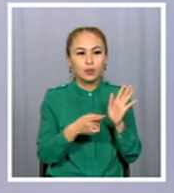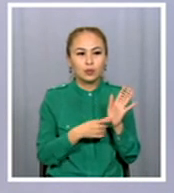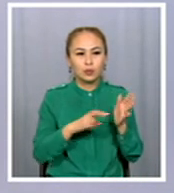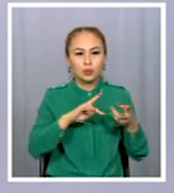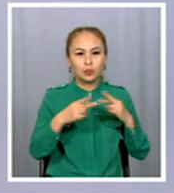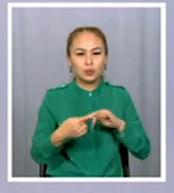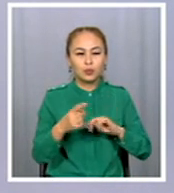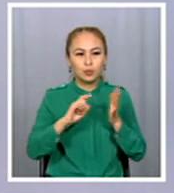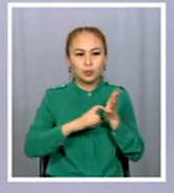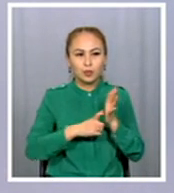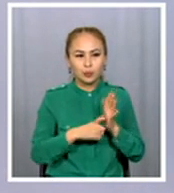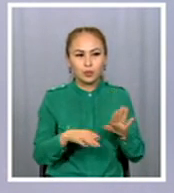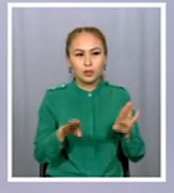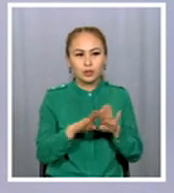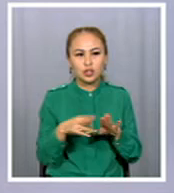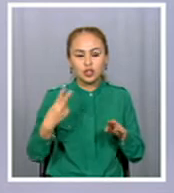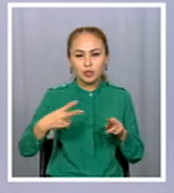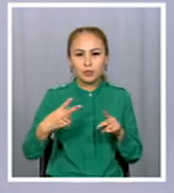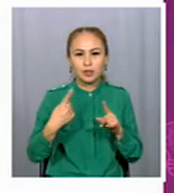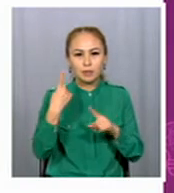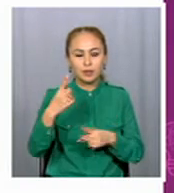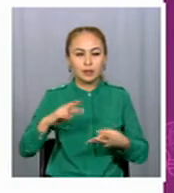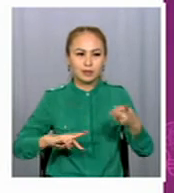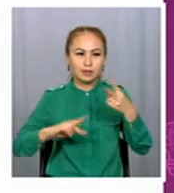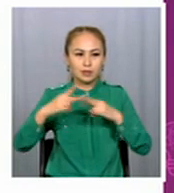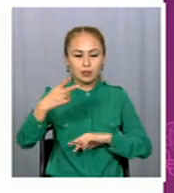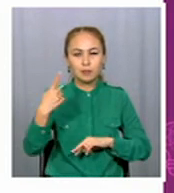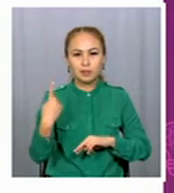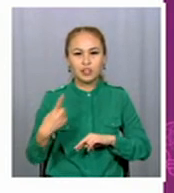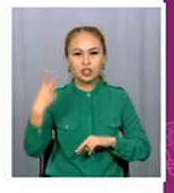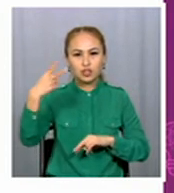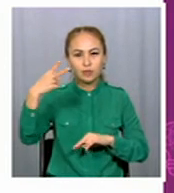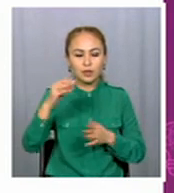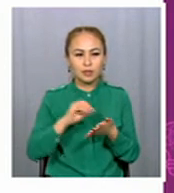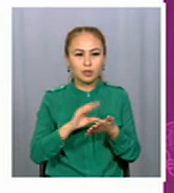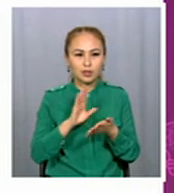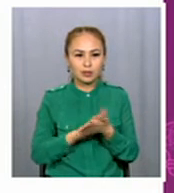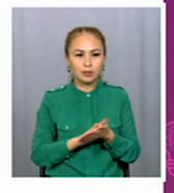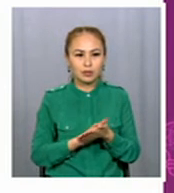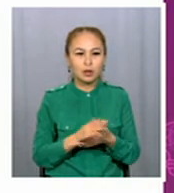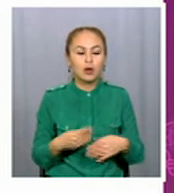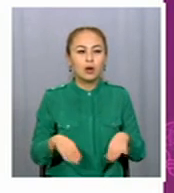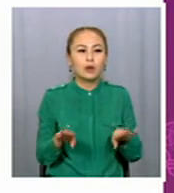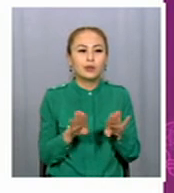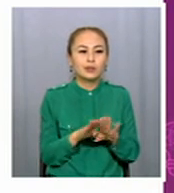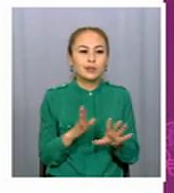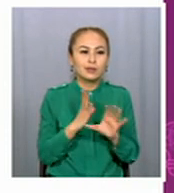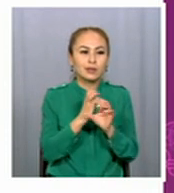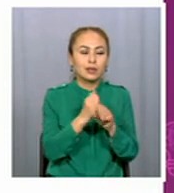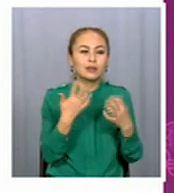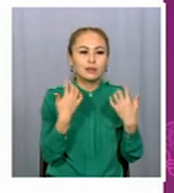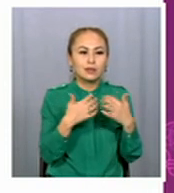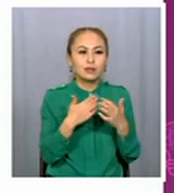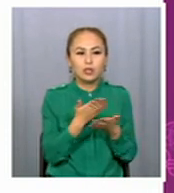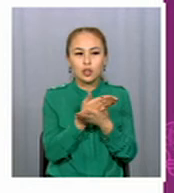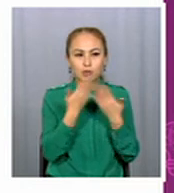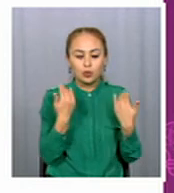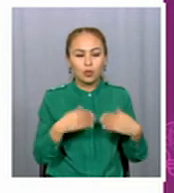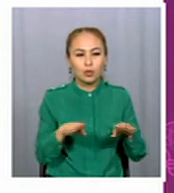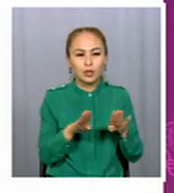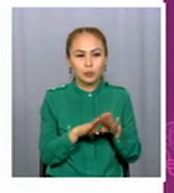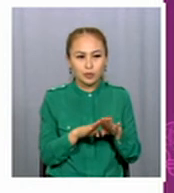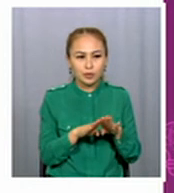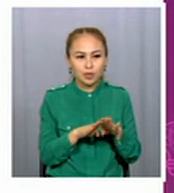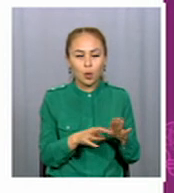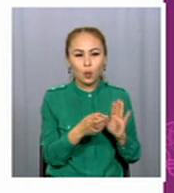және 20-дан 1-ге кері сан, 1-ден 20 жазылады. Жақсы, бұл жерде қысқаратын сандар жоқ, олай болса,